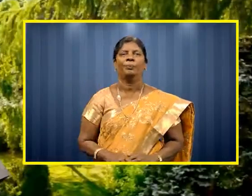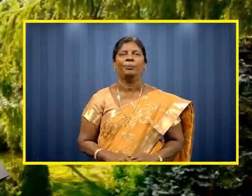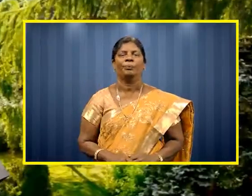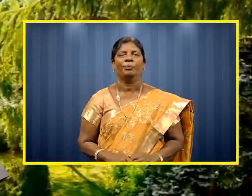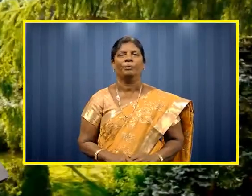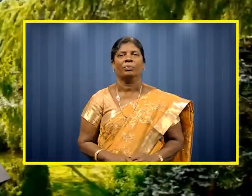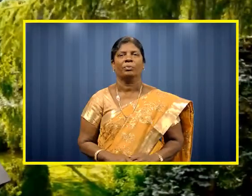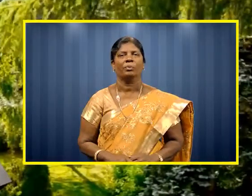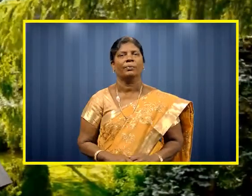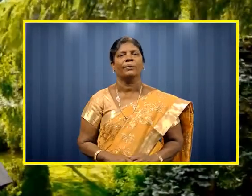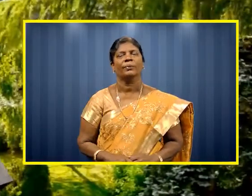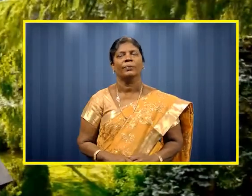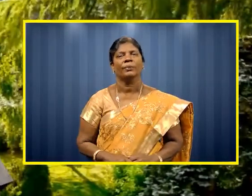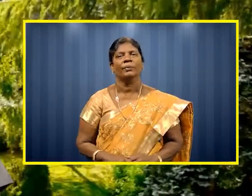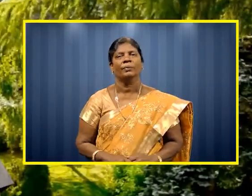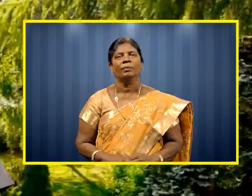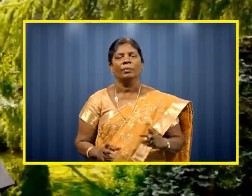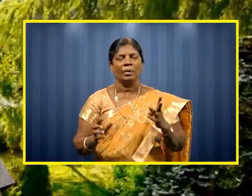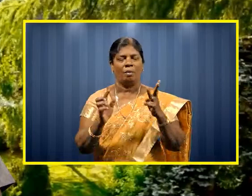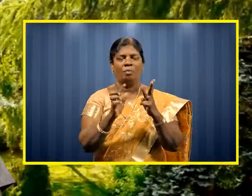இருப்பார் இல்லையா.